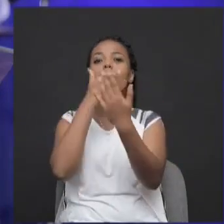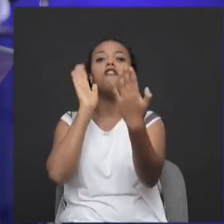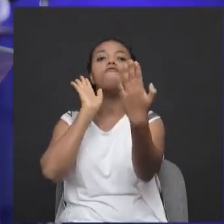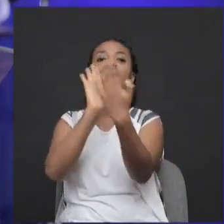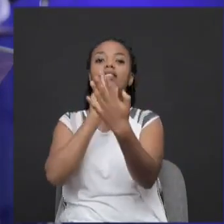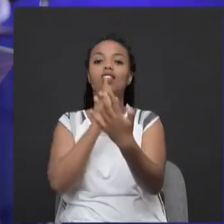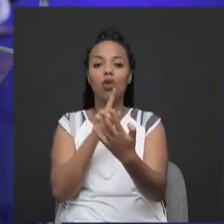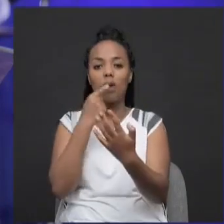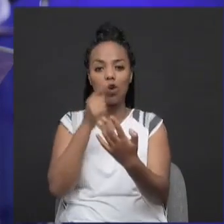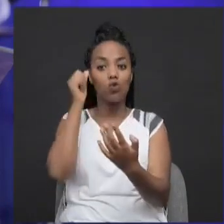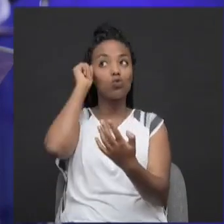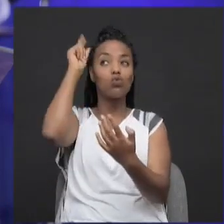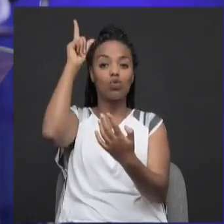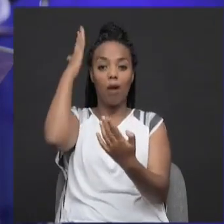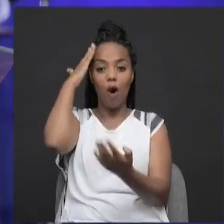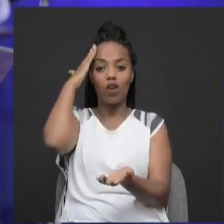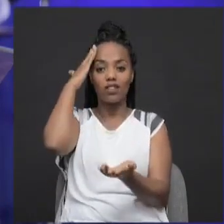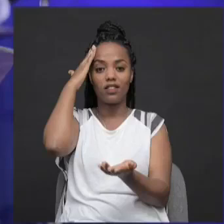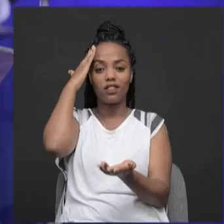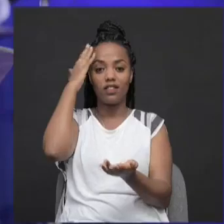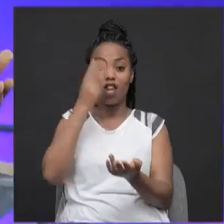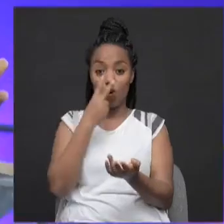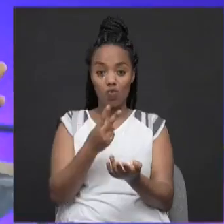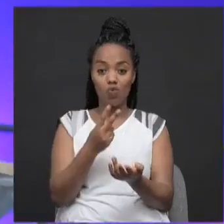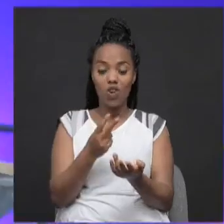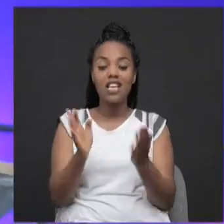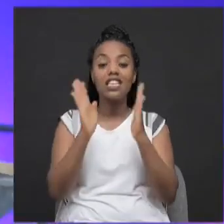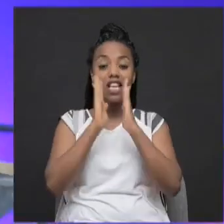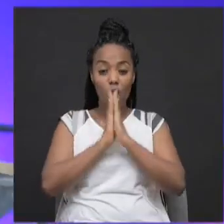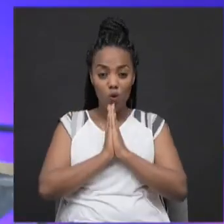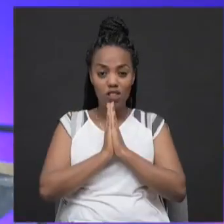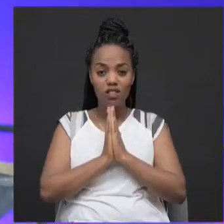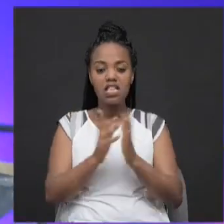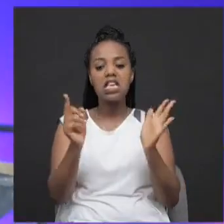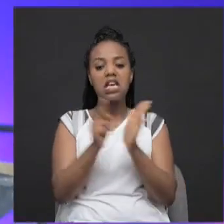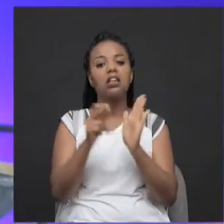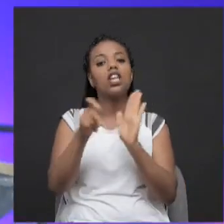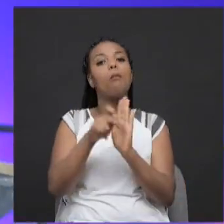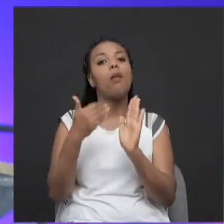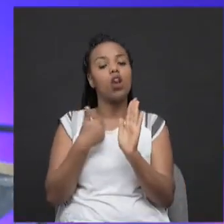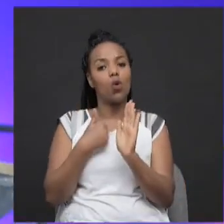እንደሆነ እሱን ከማወቅ አያችሁ ጸሎት ህገ ደንብ አለው።